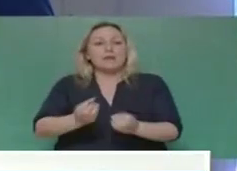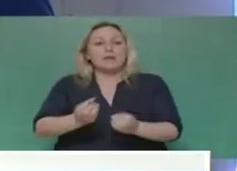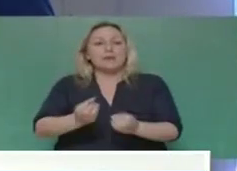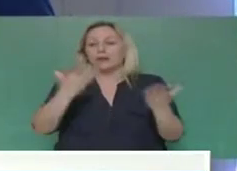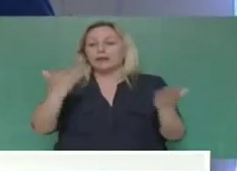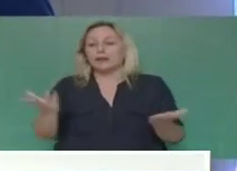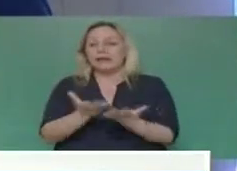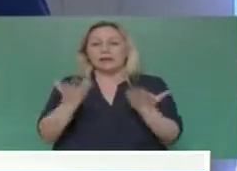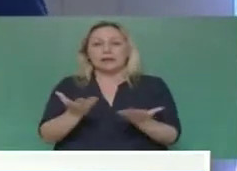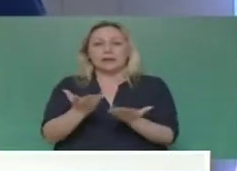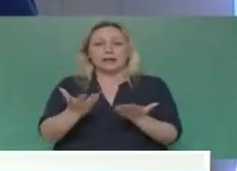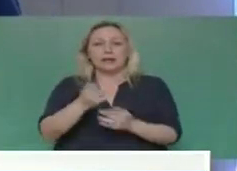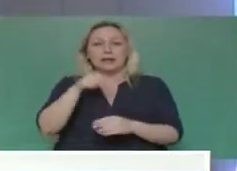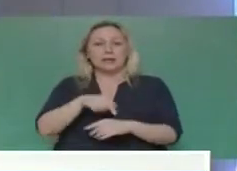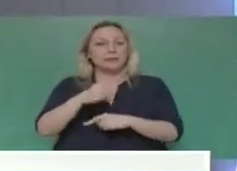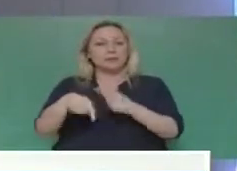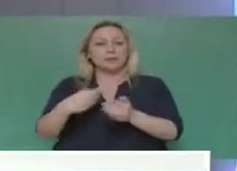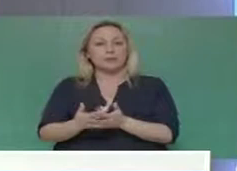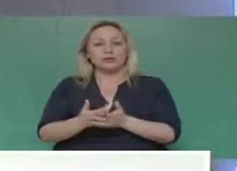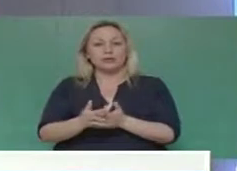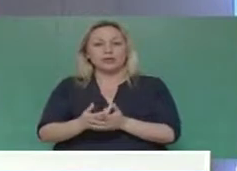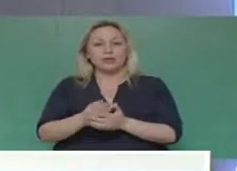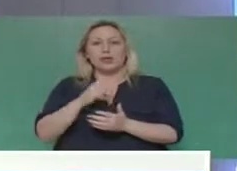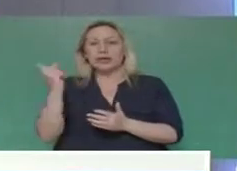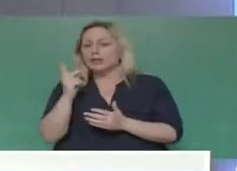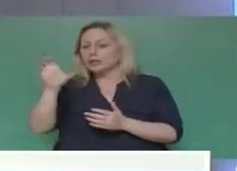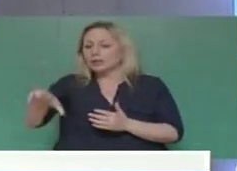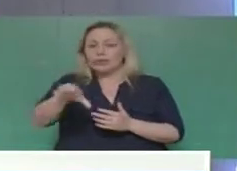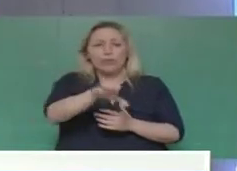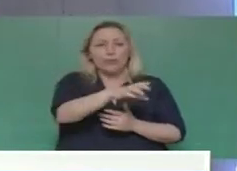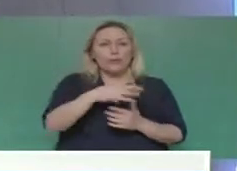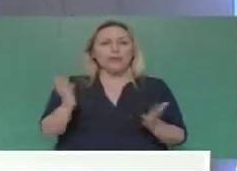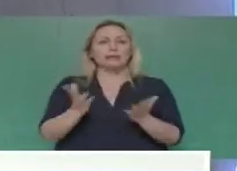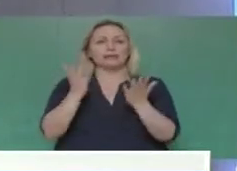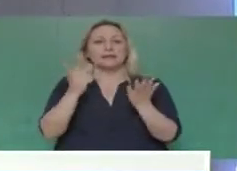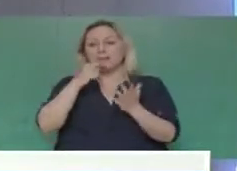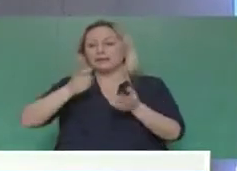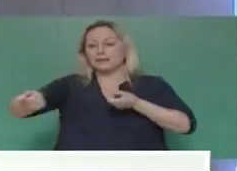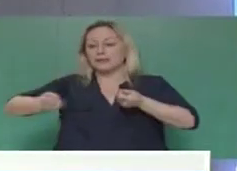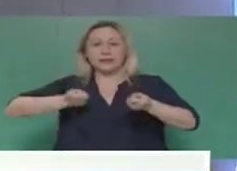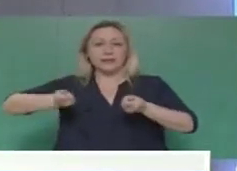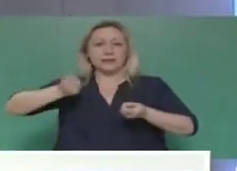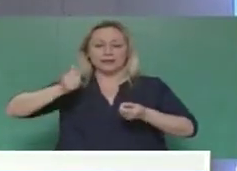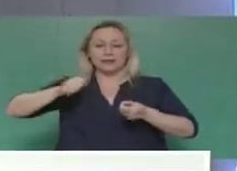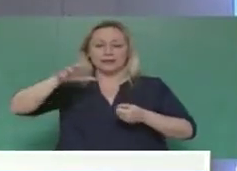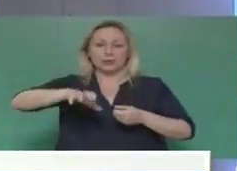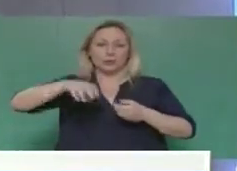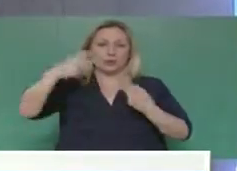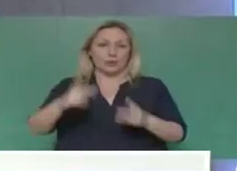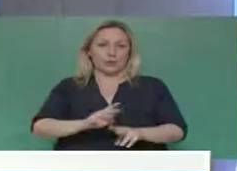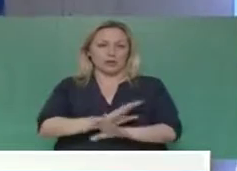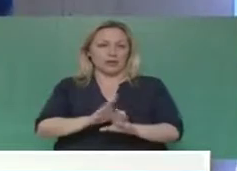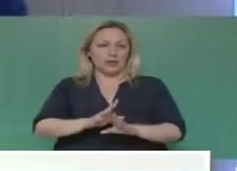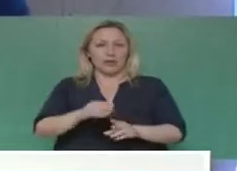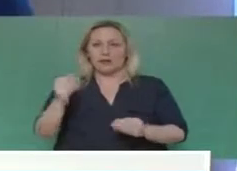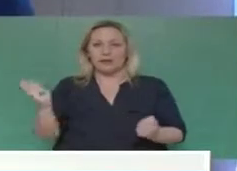στην κοινωνία που μαστίζεται από την κρίση. Αν δεν υπήρχαν και οι κοινωνικές δομές και αν δεν υπήρχε η τοπική αυτοδιοίκηση, φαντάζεστε που θα ήμασταν. Γιατί